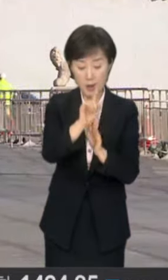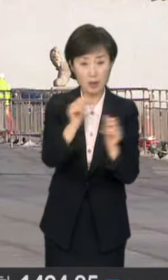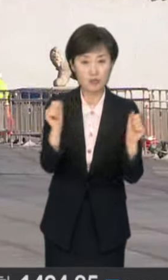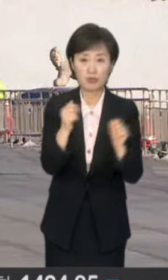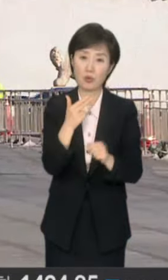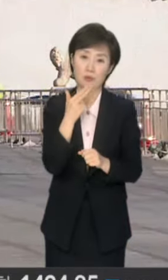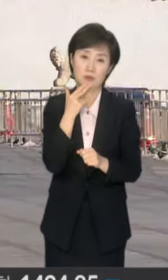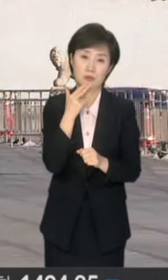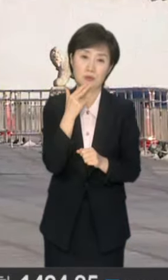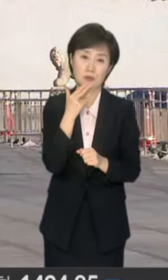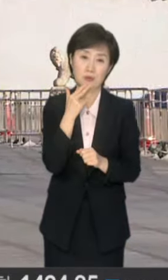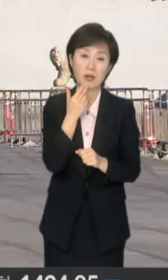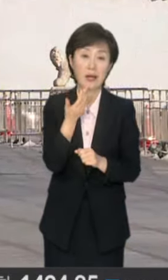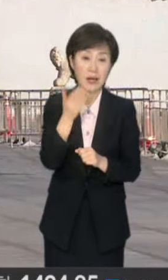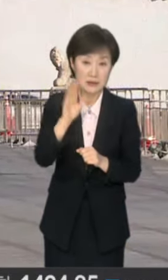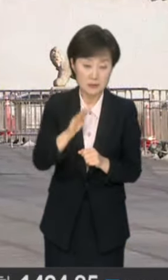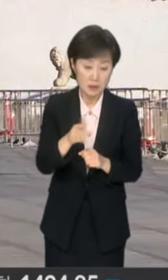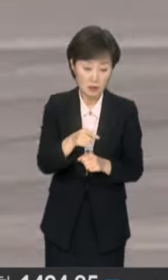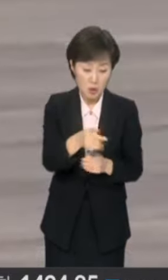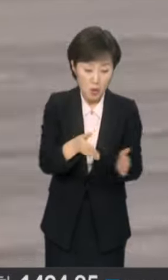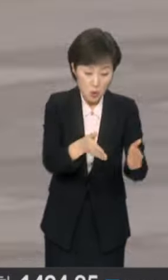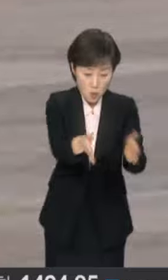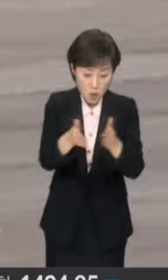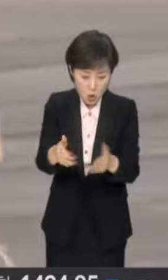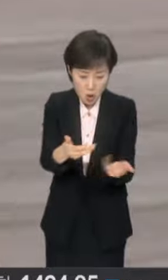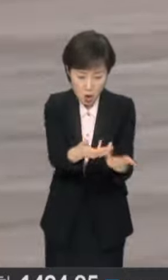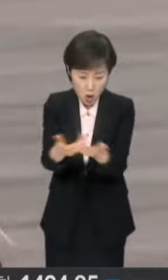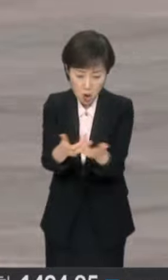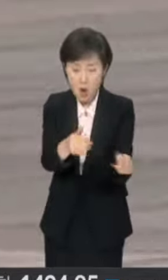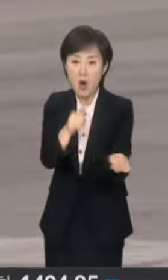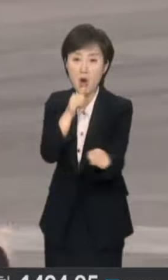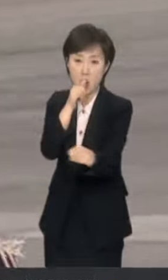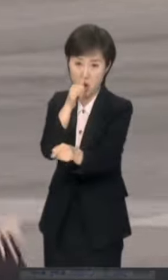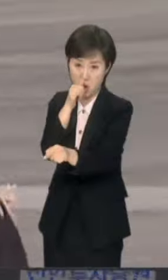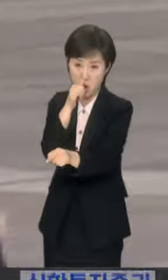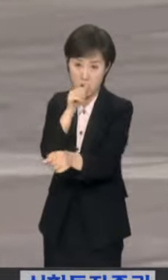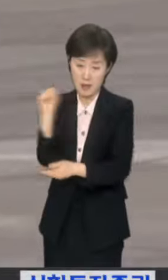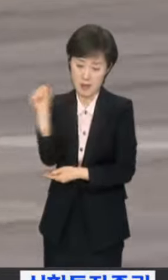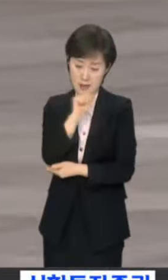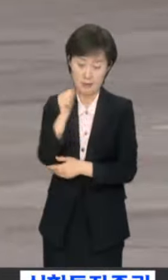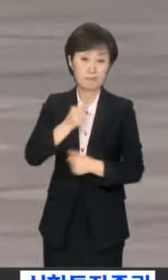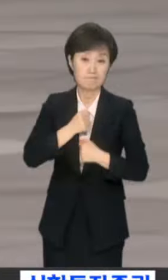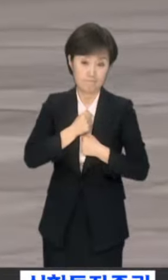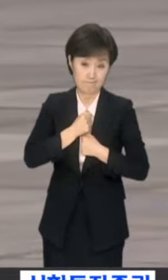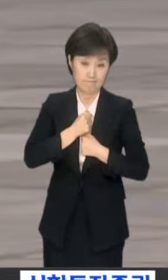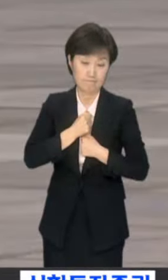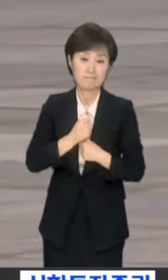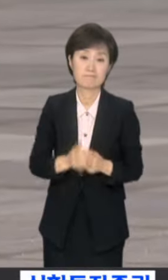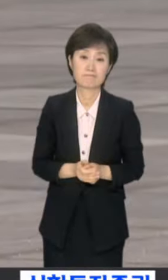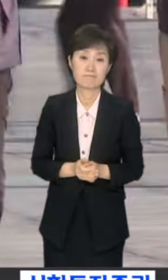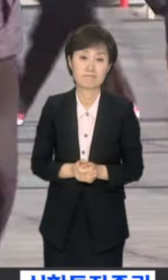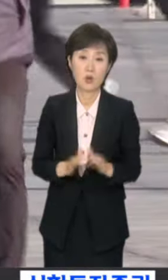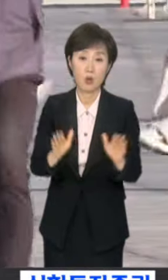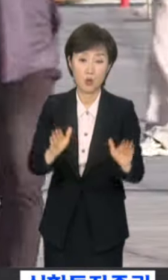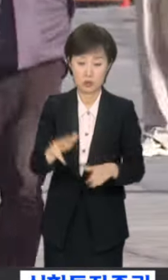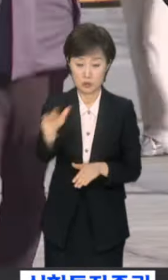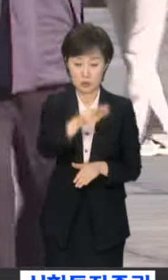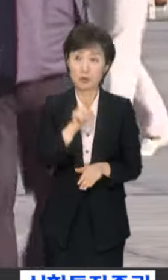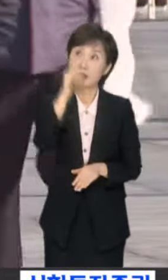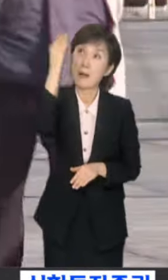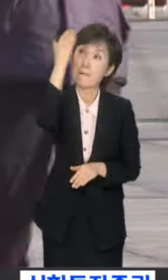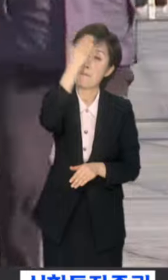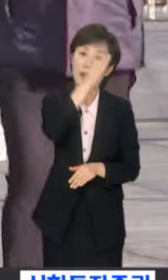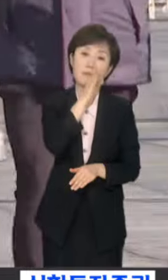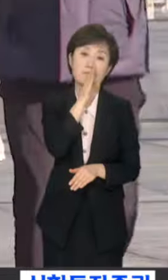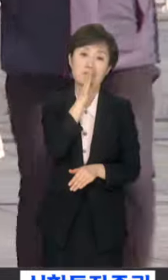차츰 풀리겠습니다. 하지만 도로 곳곳에 빙판길이 만들어져 있는 만큼 교통안전에는 주의가 필요하겠습니다. 오늘 전국이 맑은